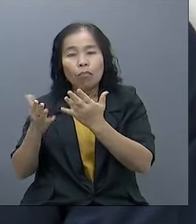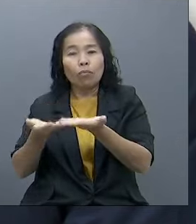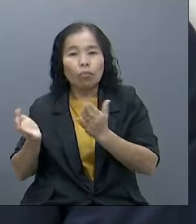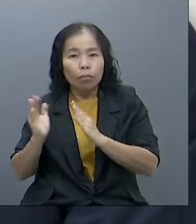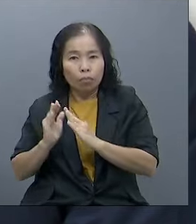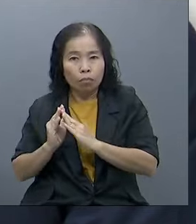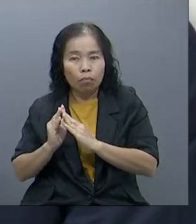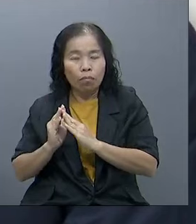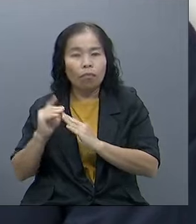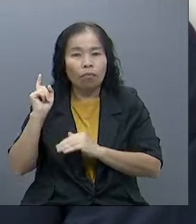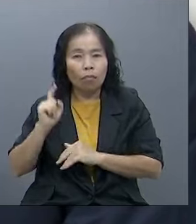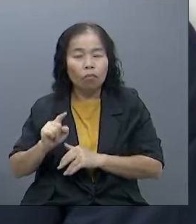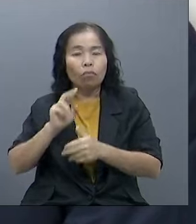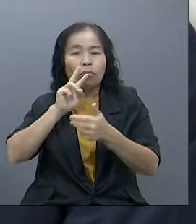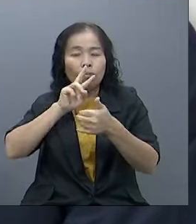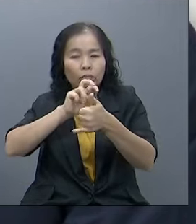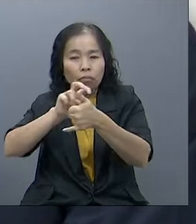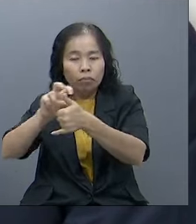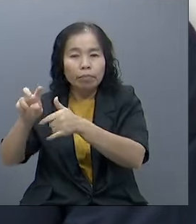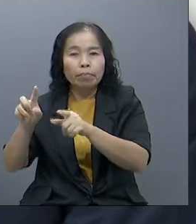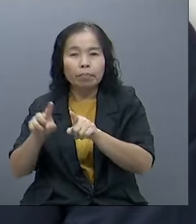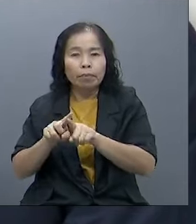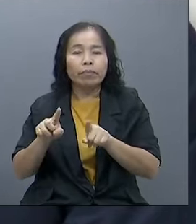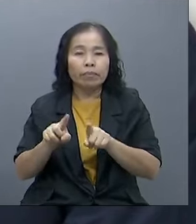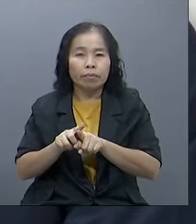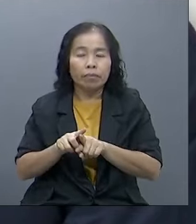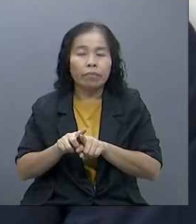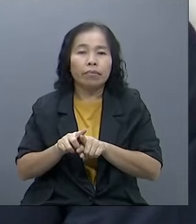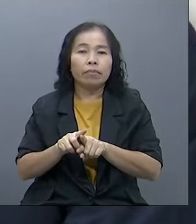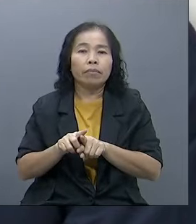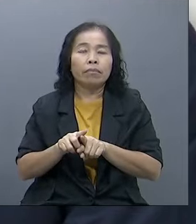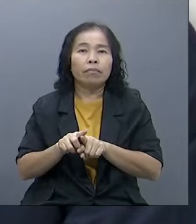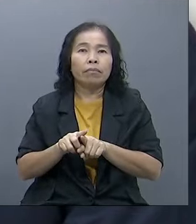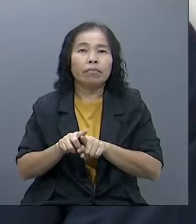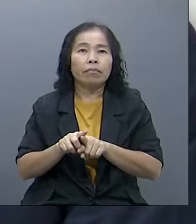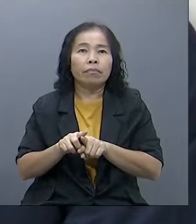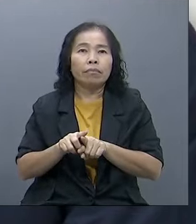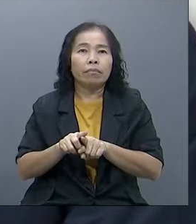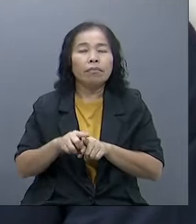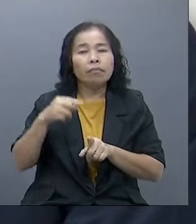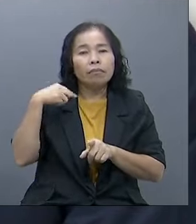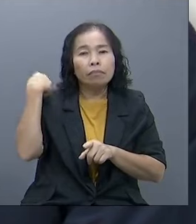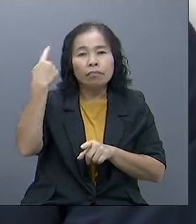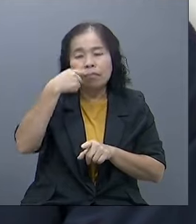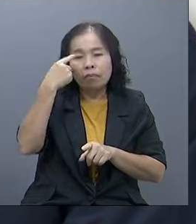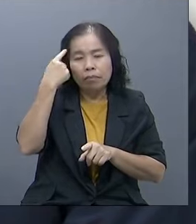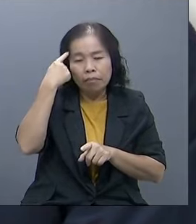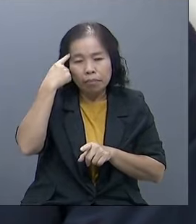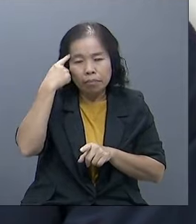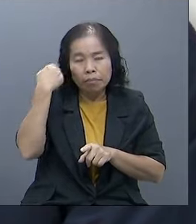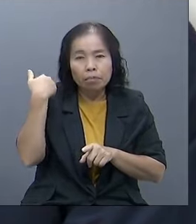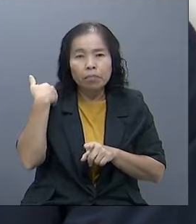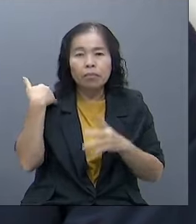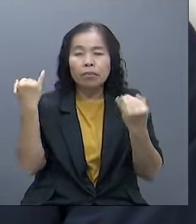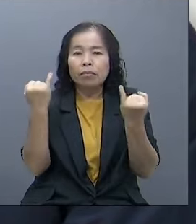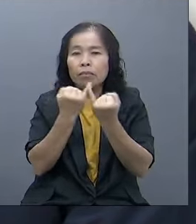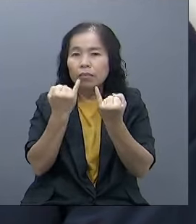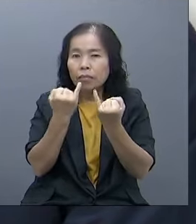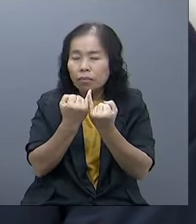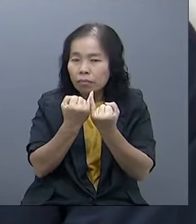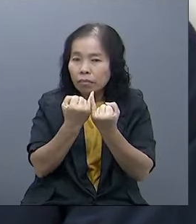างไรนะครับโดยการประเมินจากญาติที่มีความสนิทสนมกันเนี่ยนะครับว่าเพื่อที่จะประเมินว่ามันอาจ